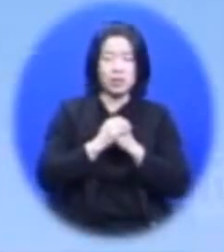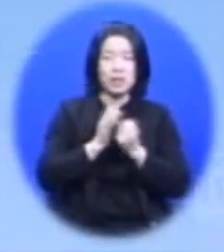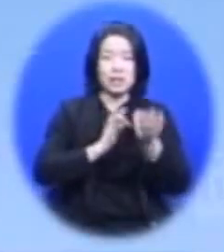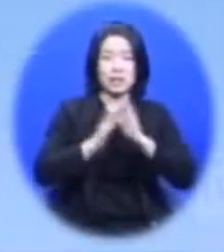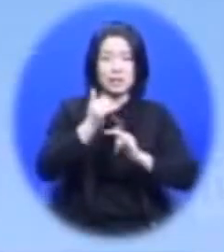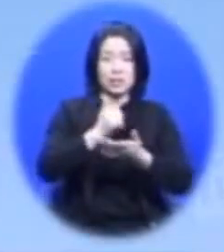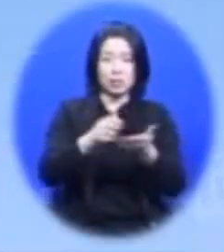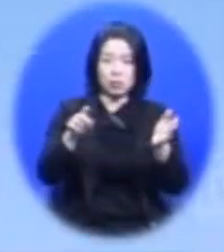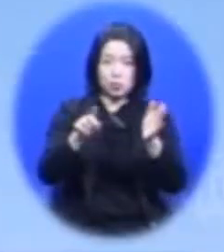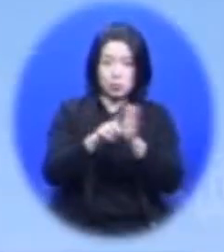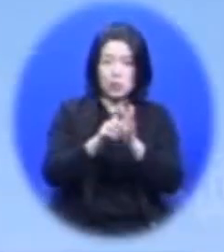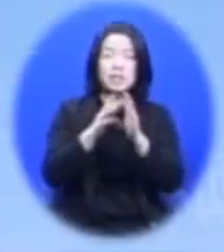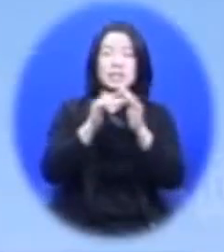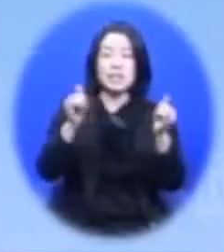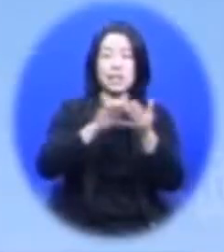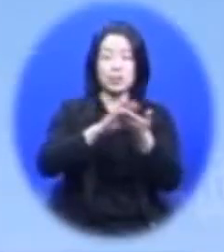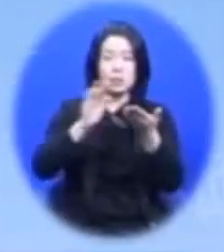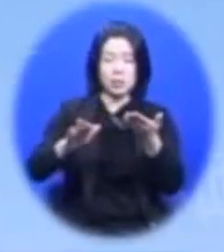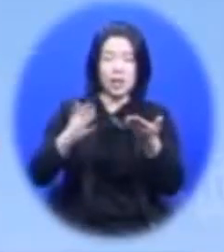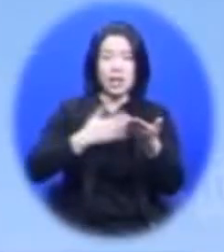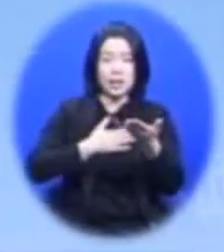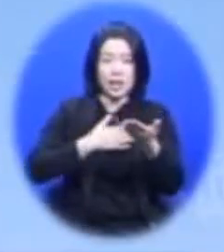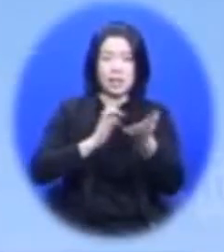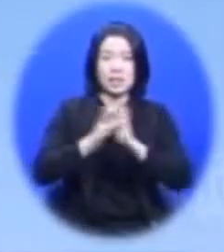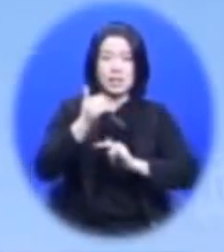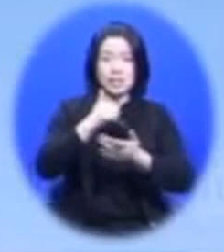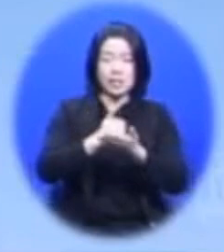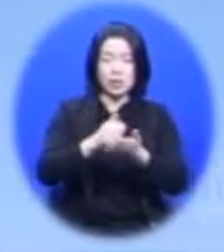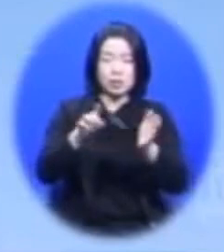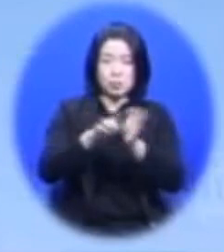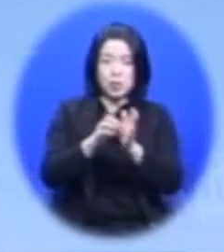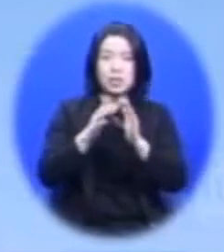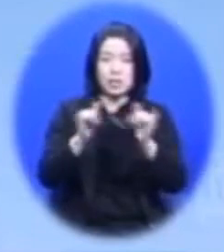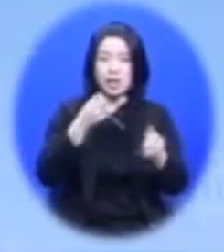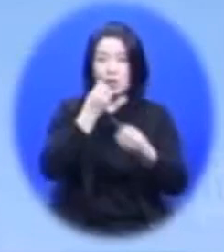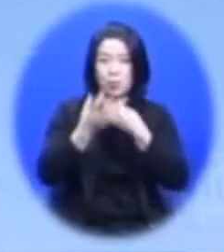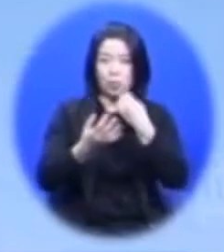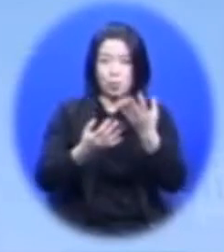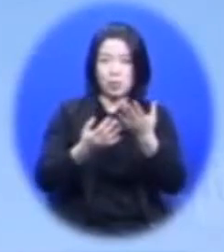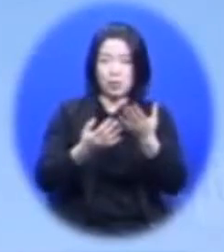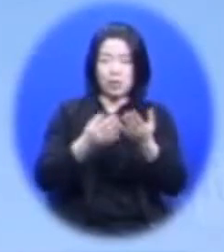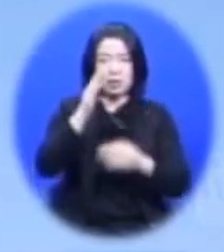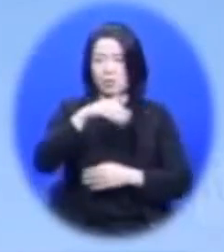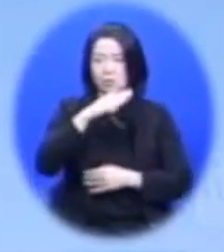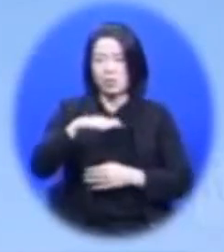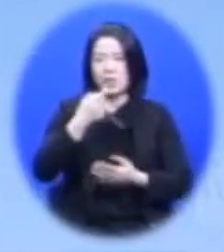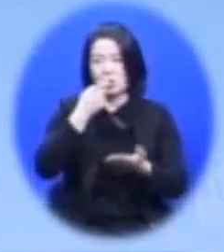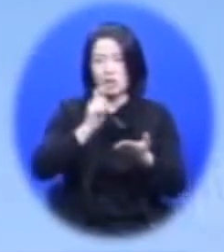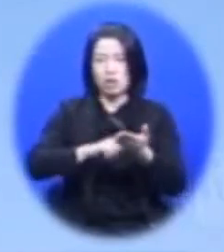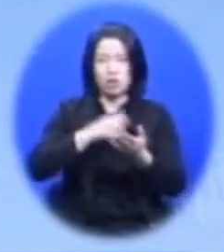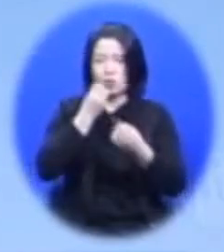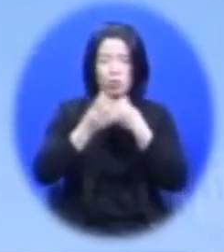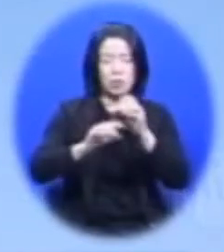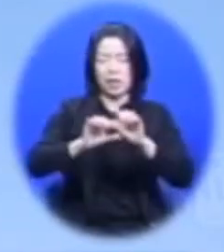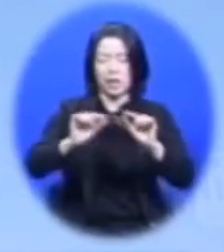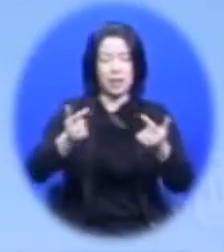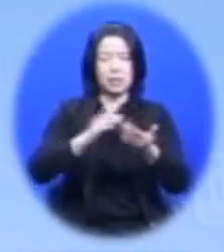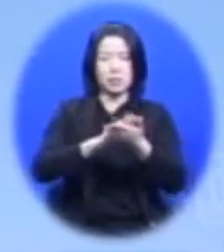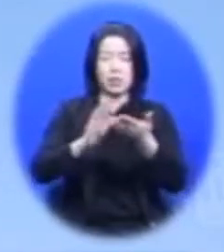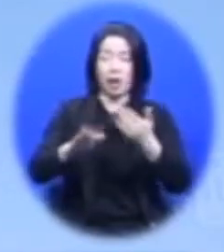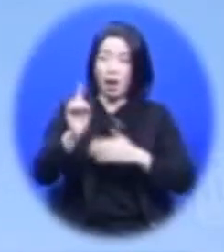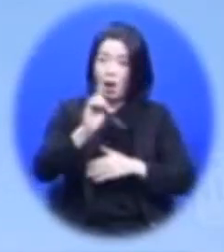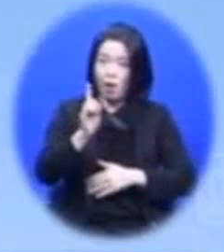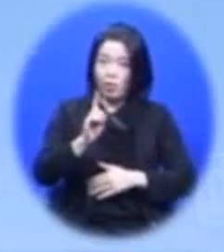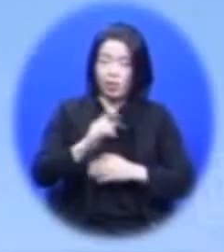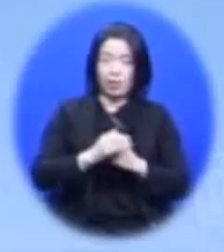예수를 믿는 사람입니다. 나는 예수를 믿는 사람입니다. 라는 고백이 절대 쉬운 고백이 아닙니다.